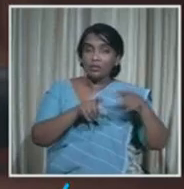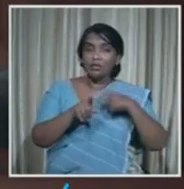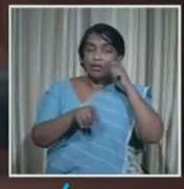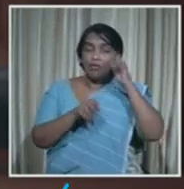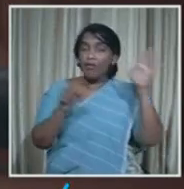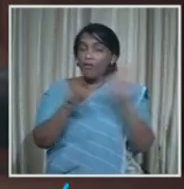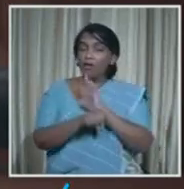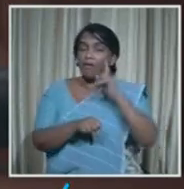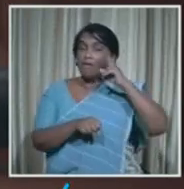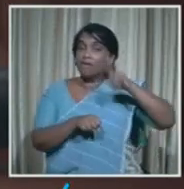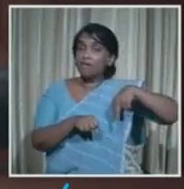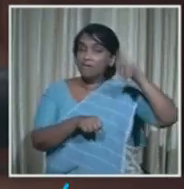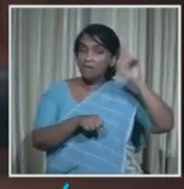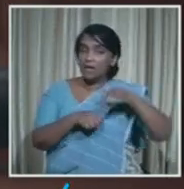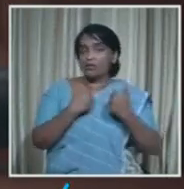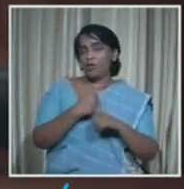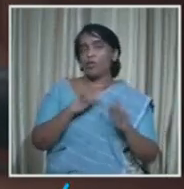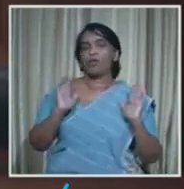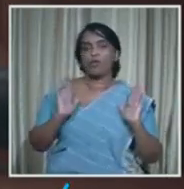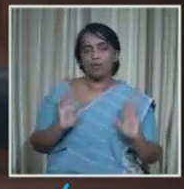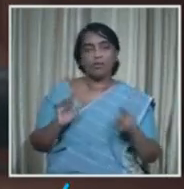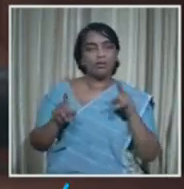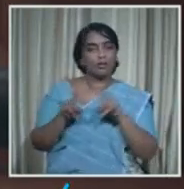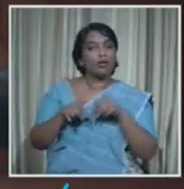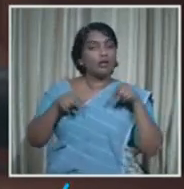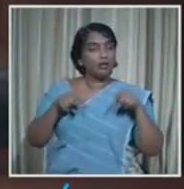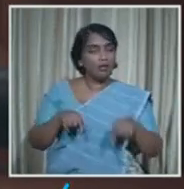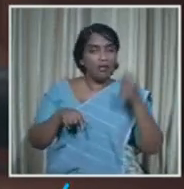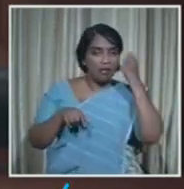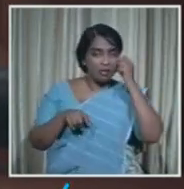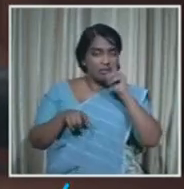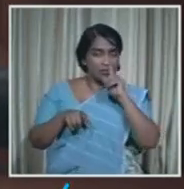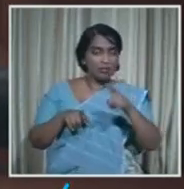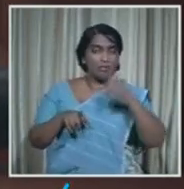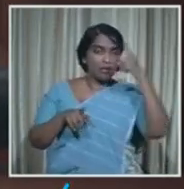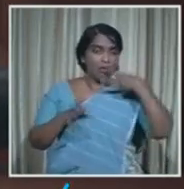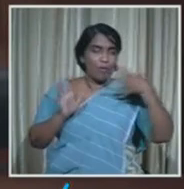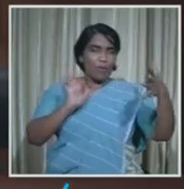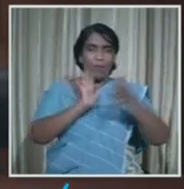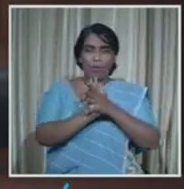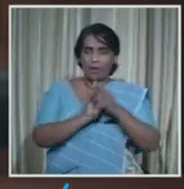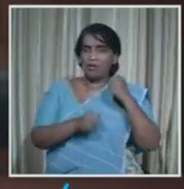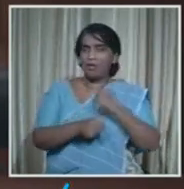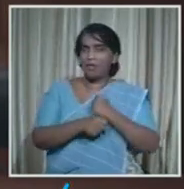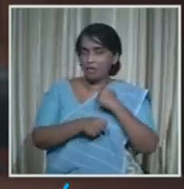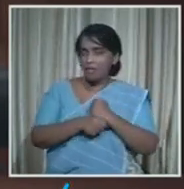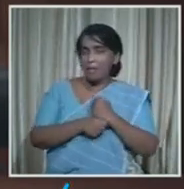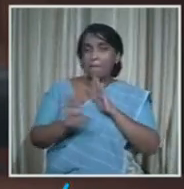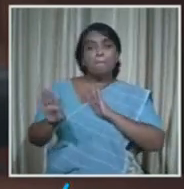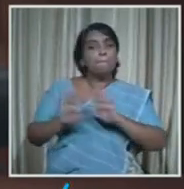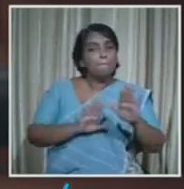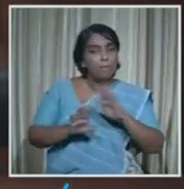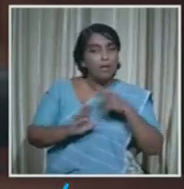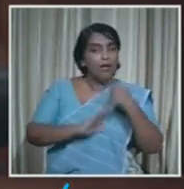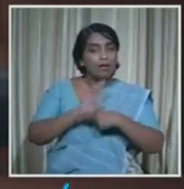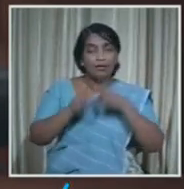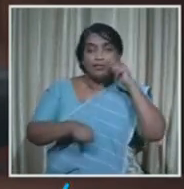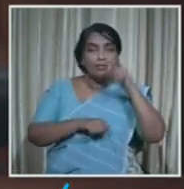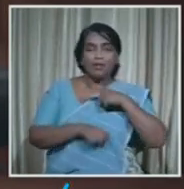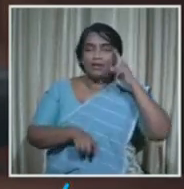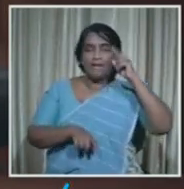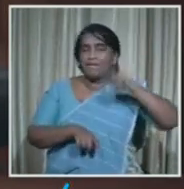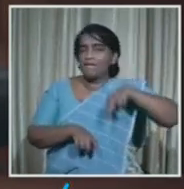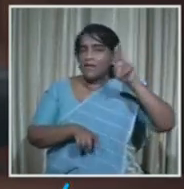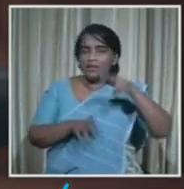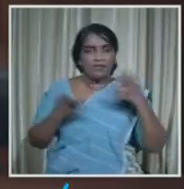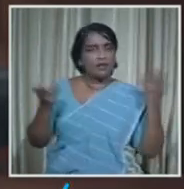පූර්ණ විශ්වාසය ගොඩනගා ගැනීම විතරයි ඒ නිසා දැන් මේ යෝජනා කරන අන්තර් පාලන හෝ සර්ව පාලන හෝ මේ රටේ ජනතාව විශ්වාස කරන්නේ